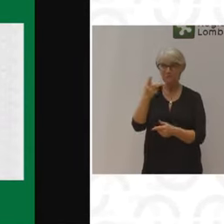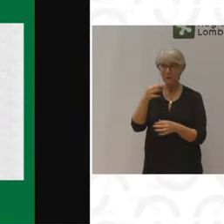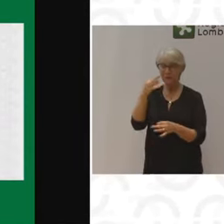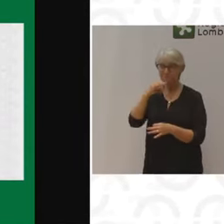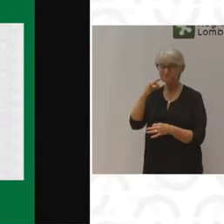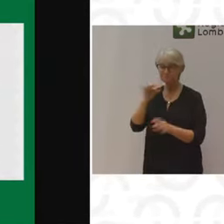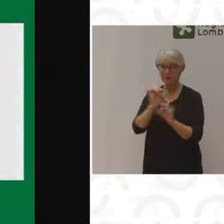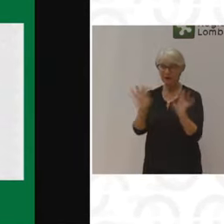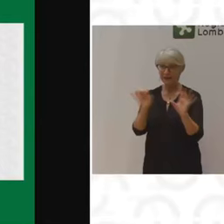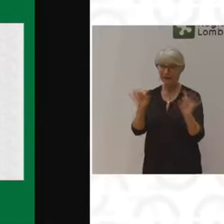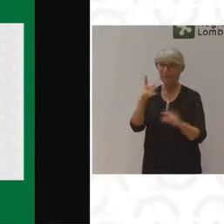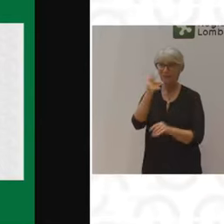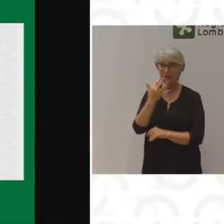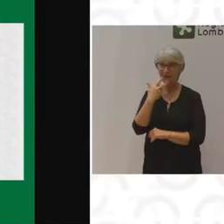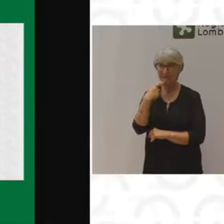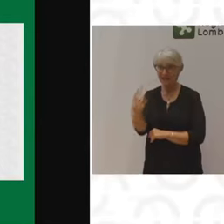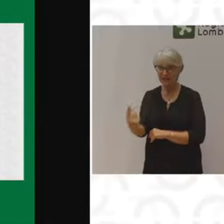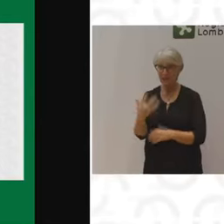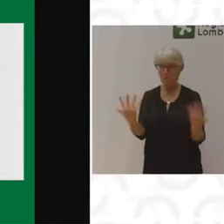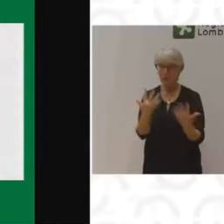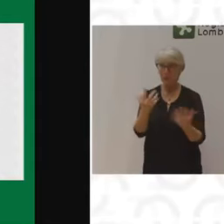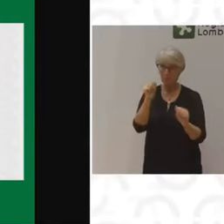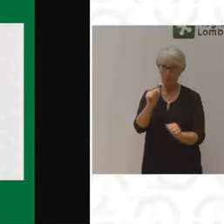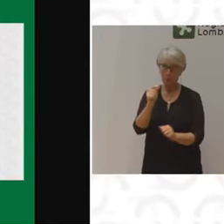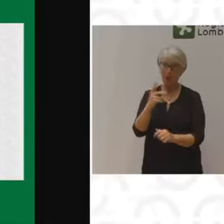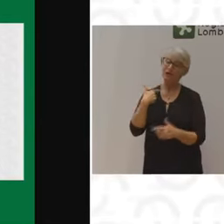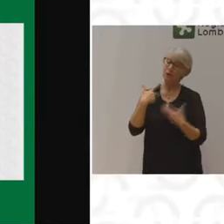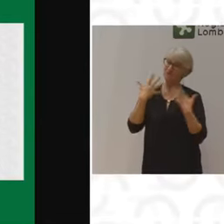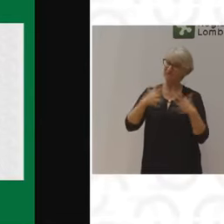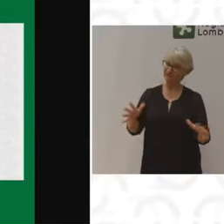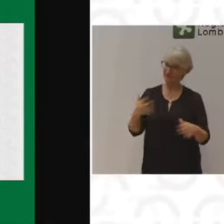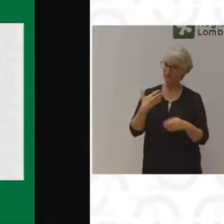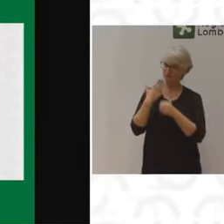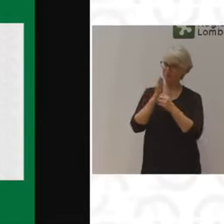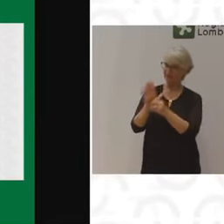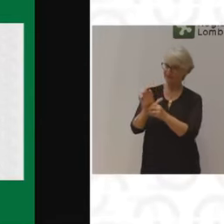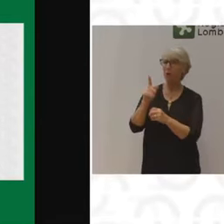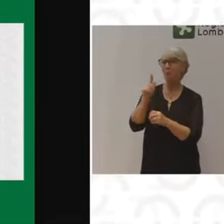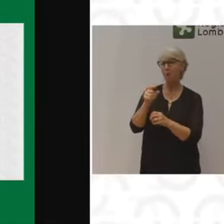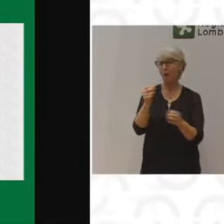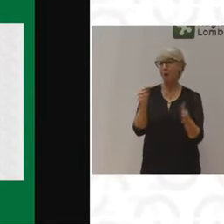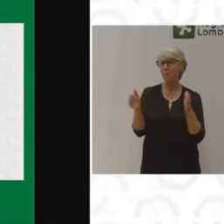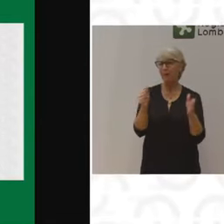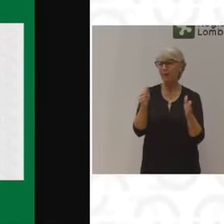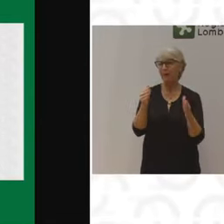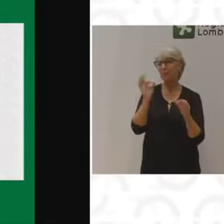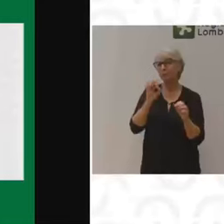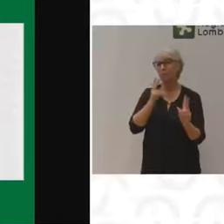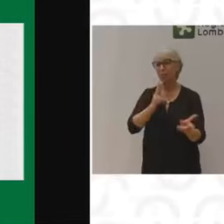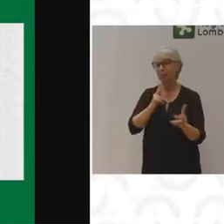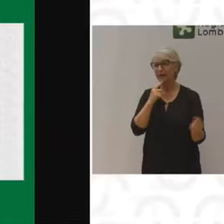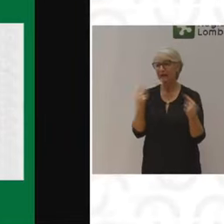fine, se avete voglia di dire qualcosa lo potete dire. Adesso finisco la presentazione e poi un momento di dialogo se